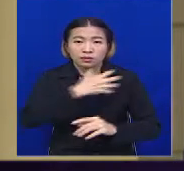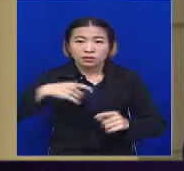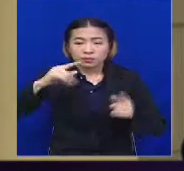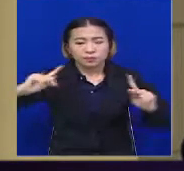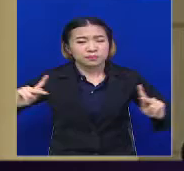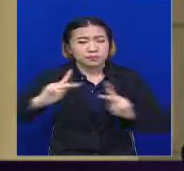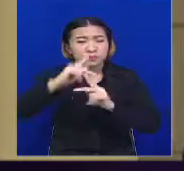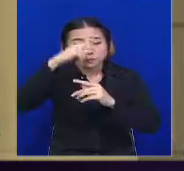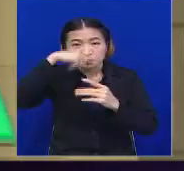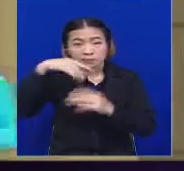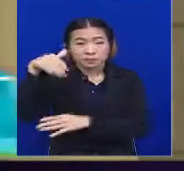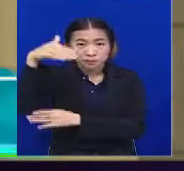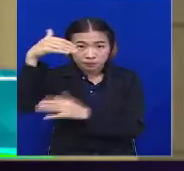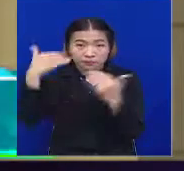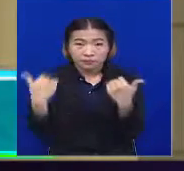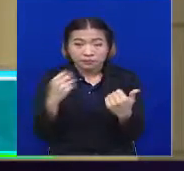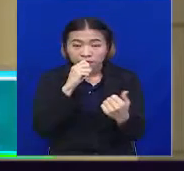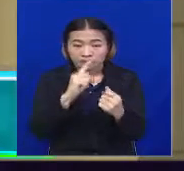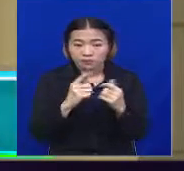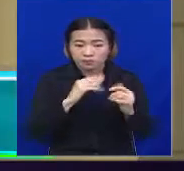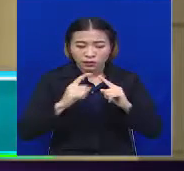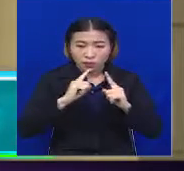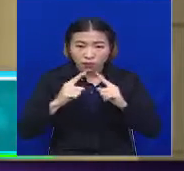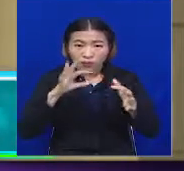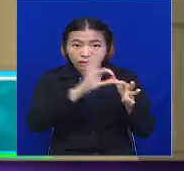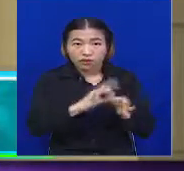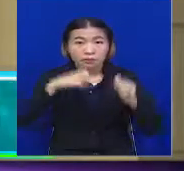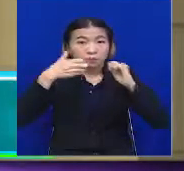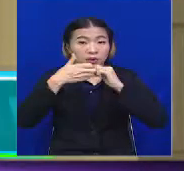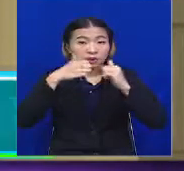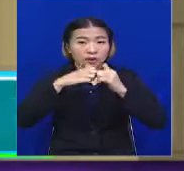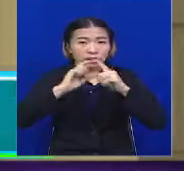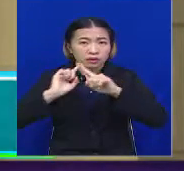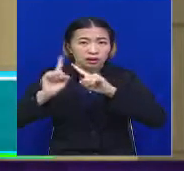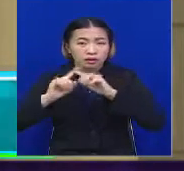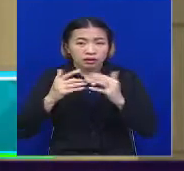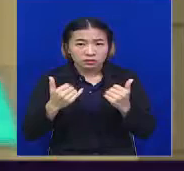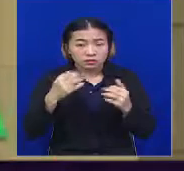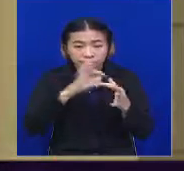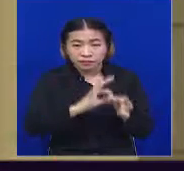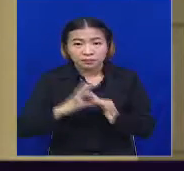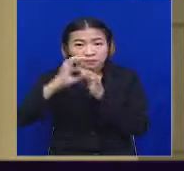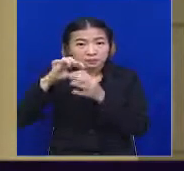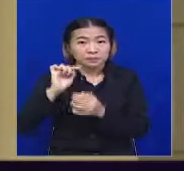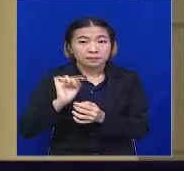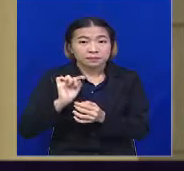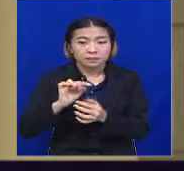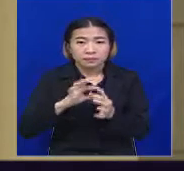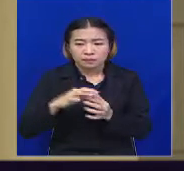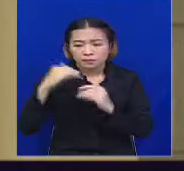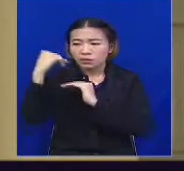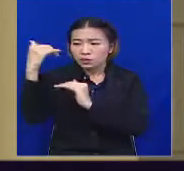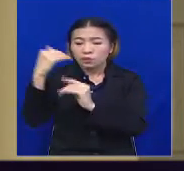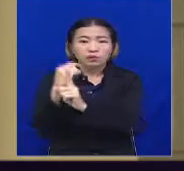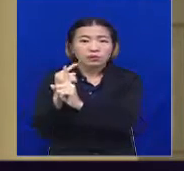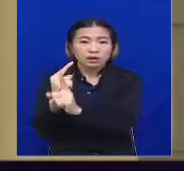ทศไทยว่าคงได้มีการสอบถามเรื่องปัญหาที่ยูเครนไม่สามารถส่งมอบรถถังให้กับประเทศไทยได้ตามกำหนด